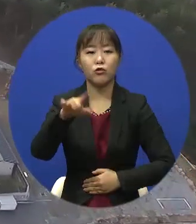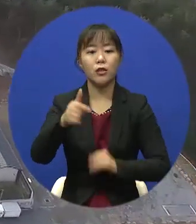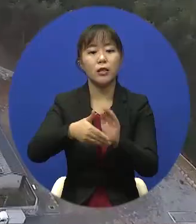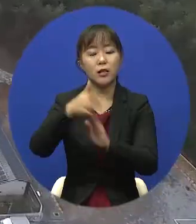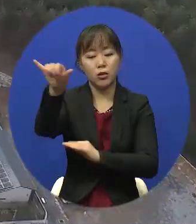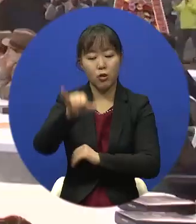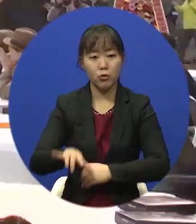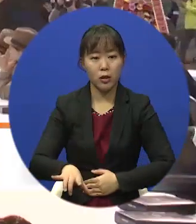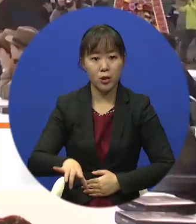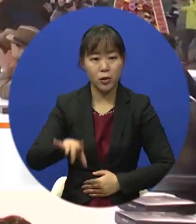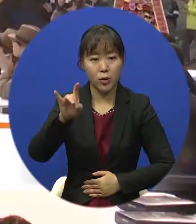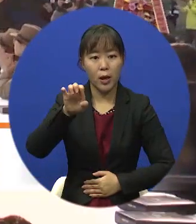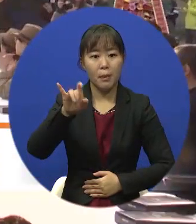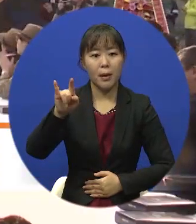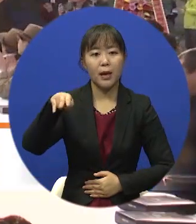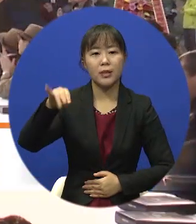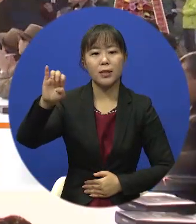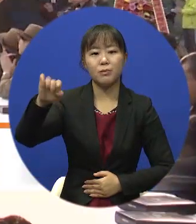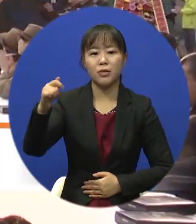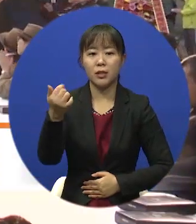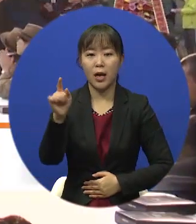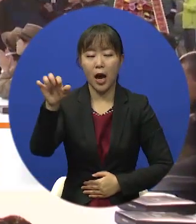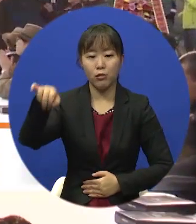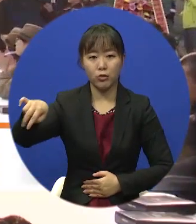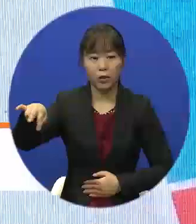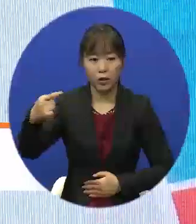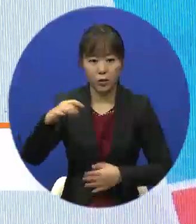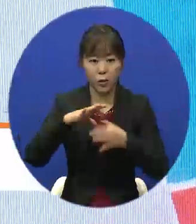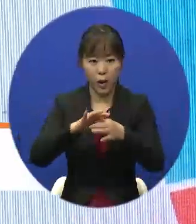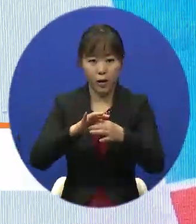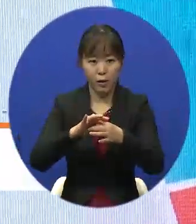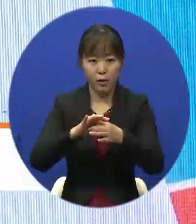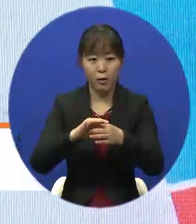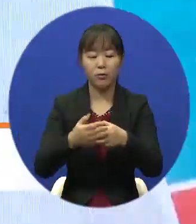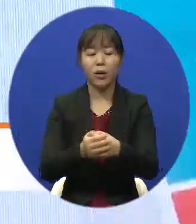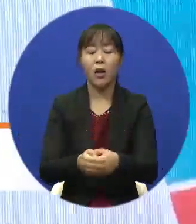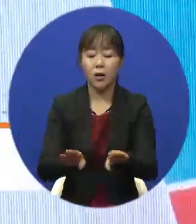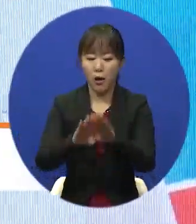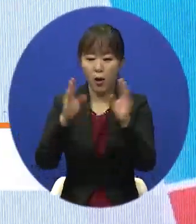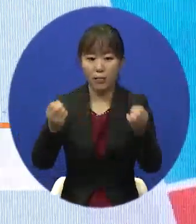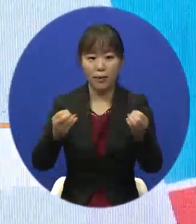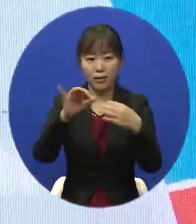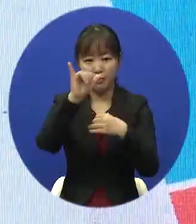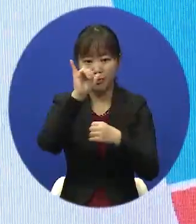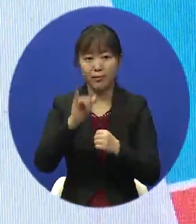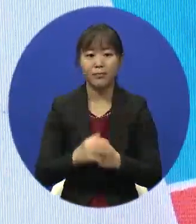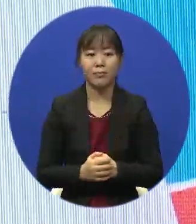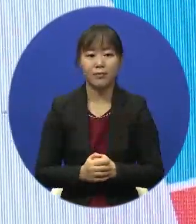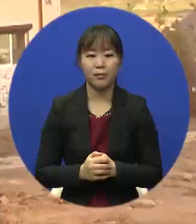최초로 패시브하우스 기반 에너지 자립마을을 완공하고 9일 열림식을 가졌습니다.